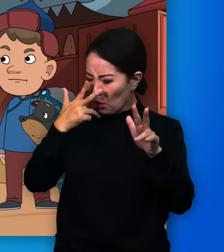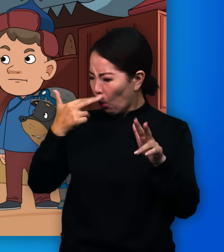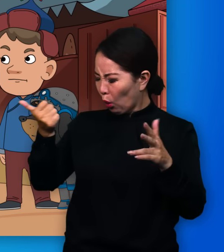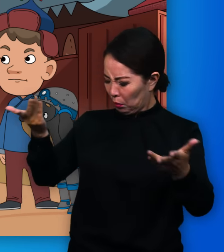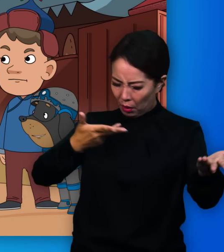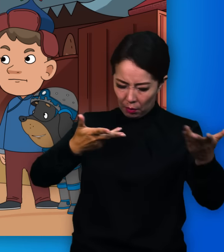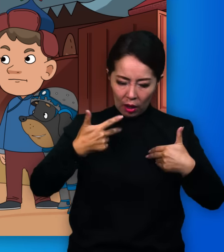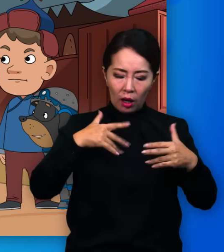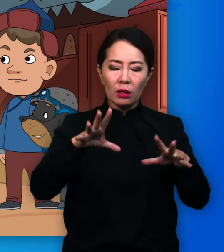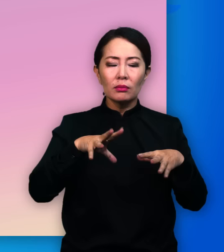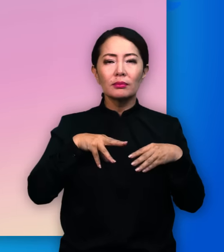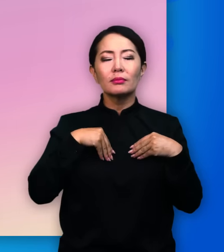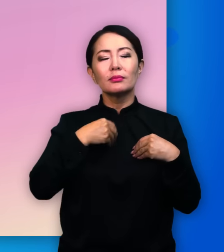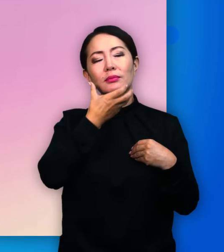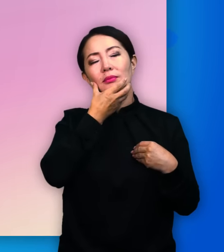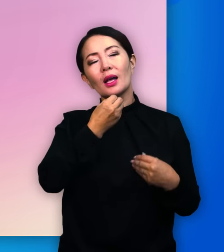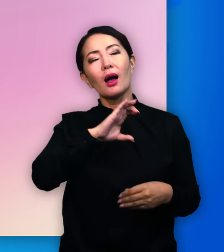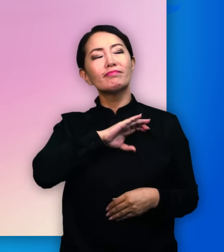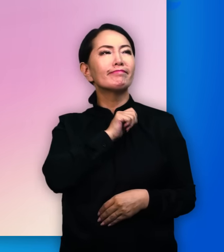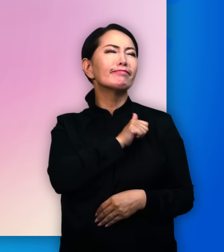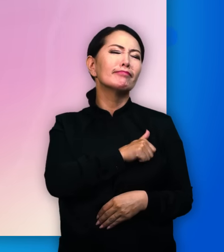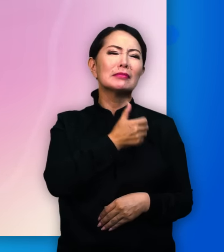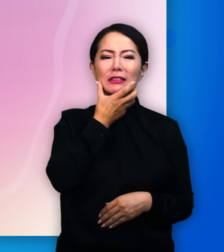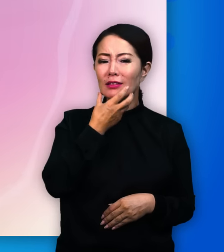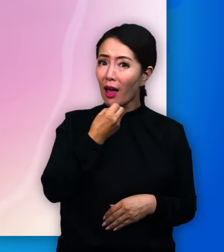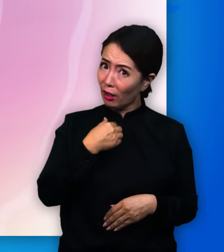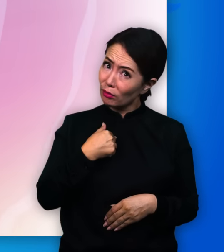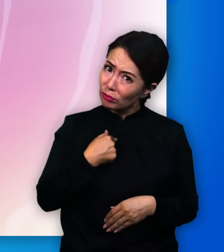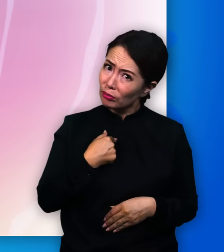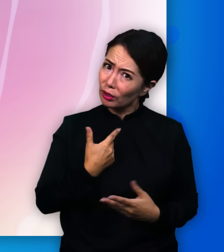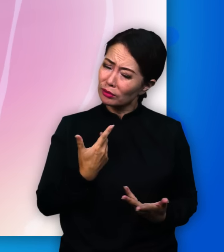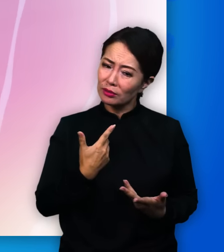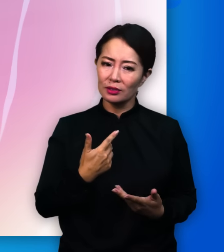дүү бол Монголд байтхад дэлхийд байхгүй нохоо шүү. Алинаш нэг арда.